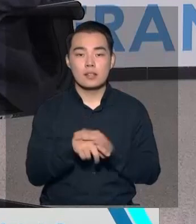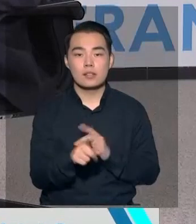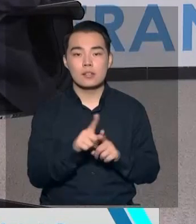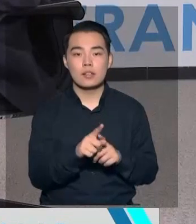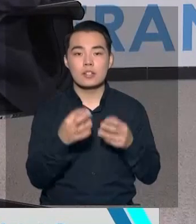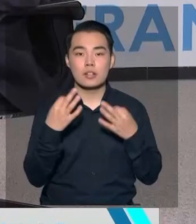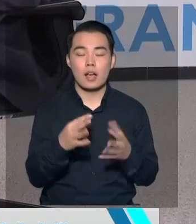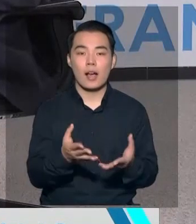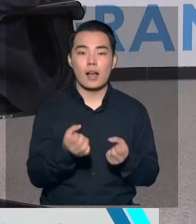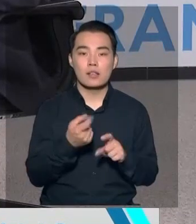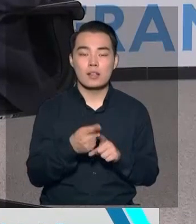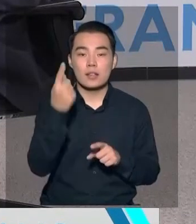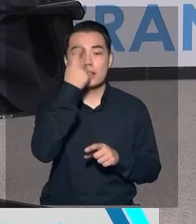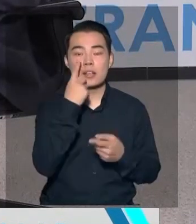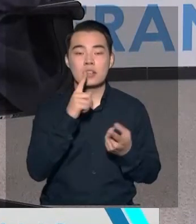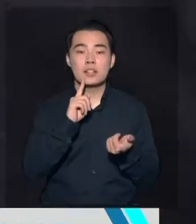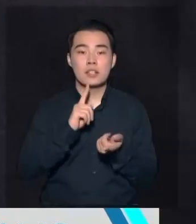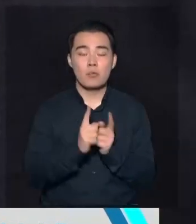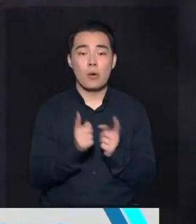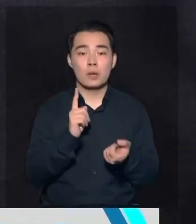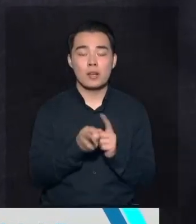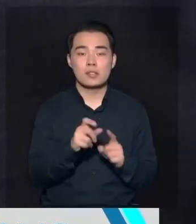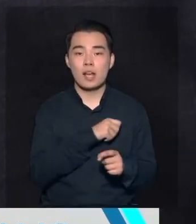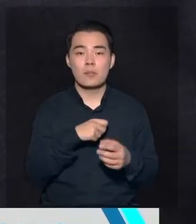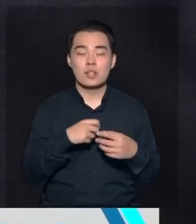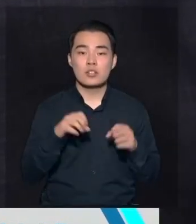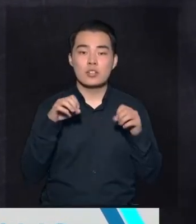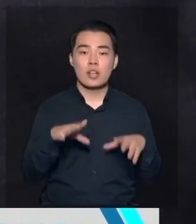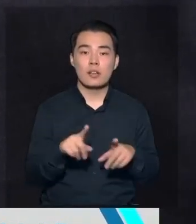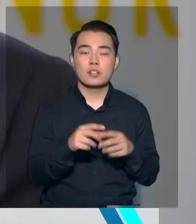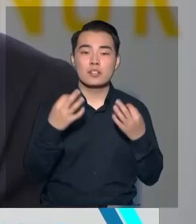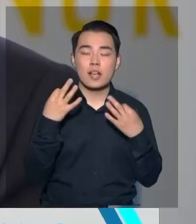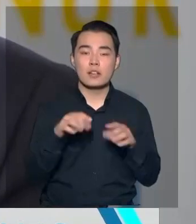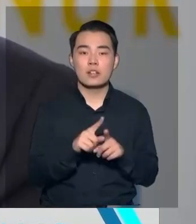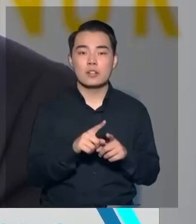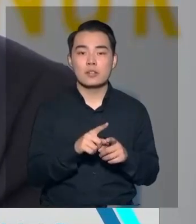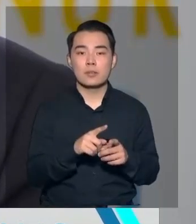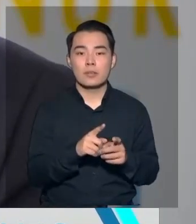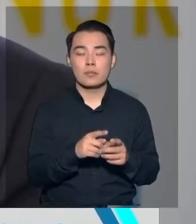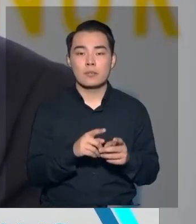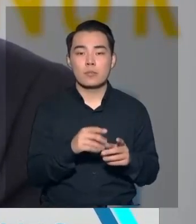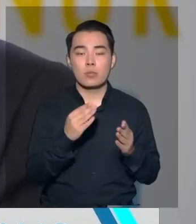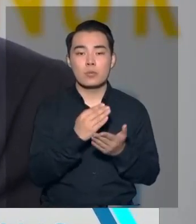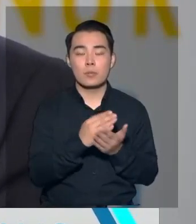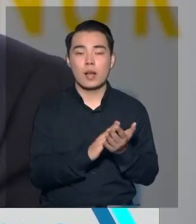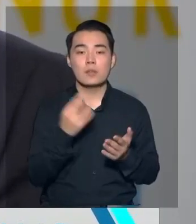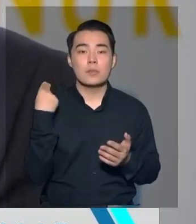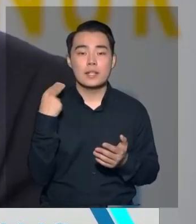жасалған бір жылдың ішіндегі үлкен реформалардың бір шешуші кезеңі. Енді президент осыдан